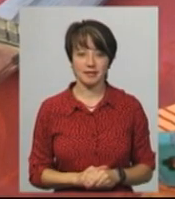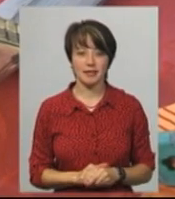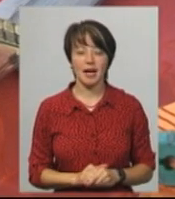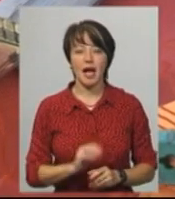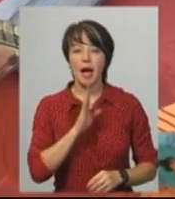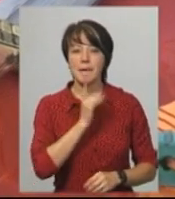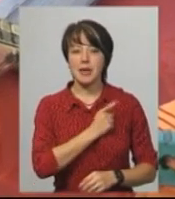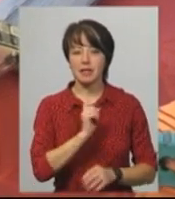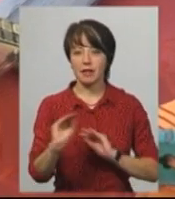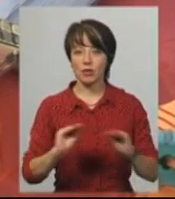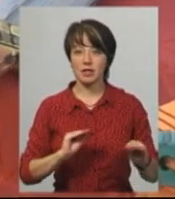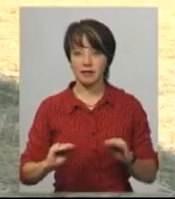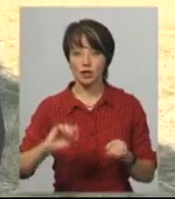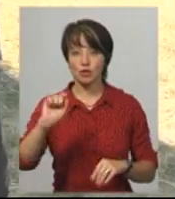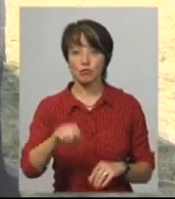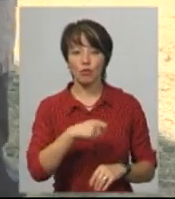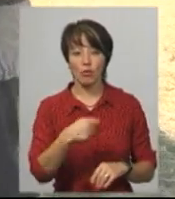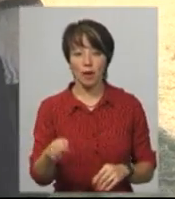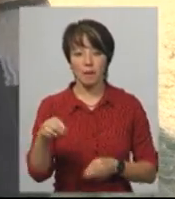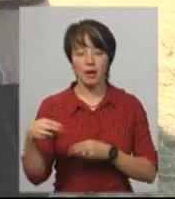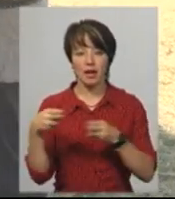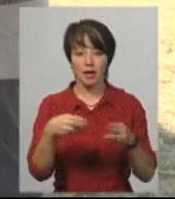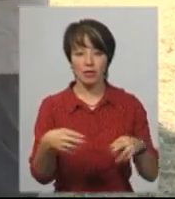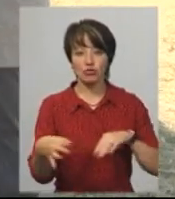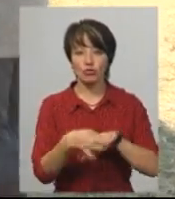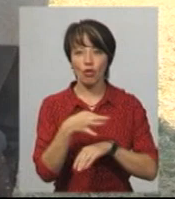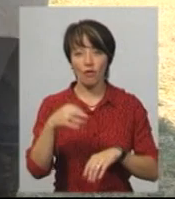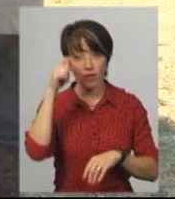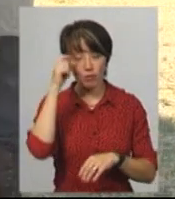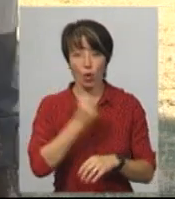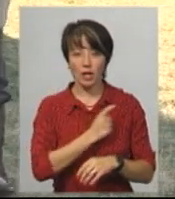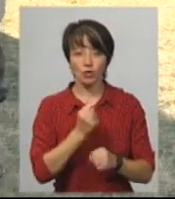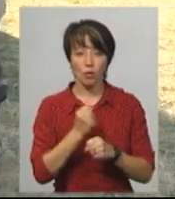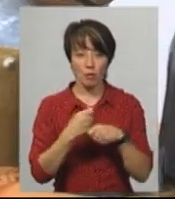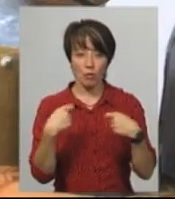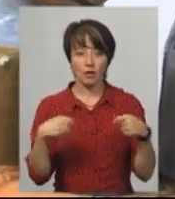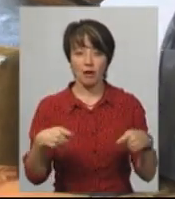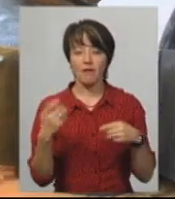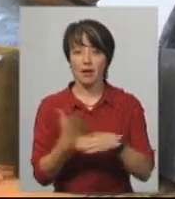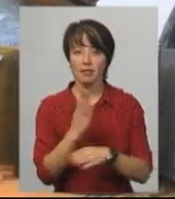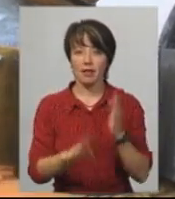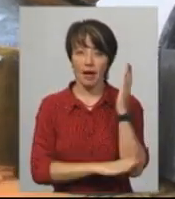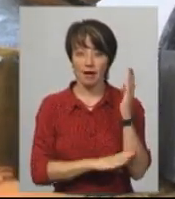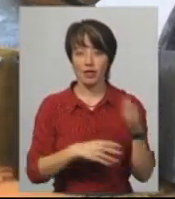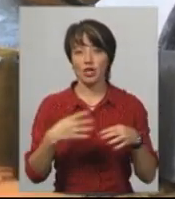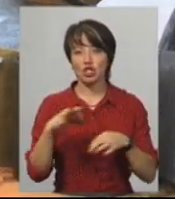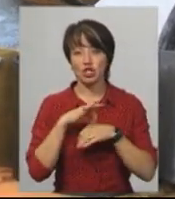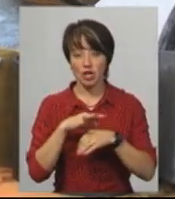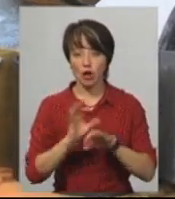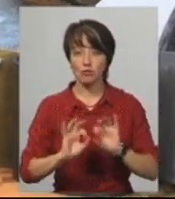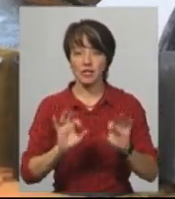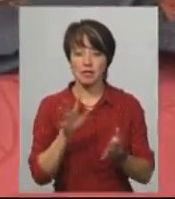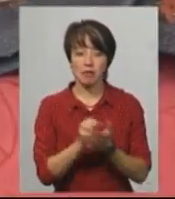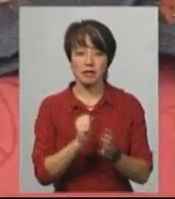Майстриня декоративної зброї для вікінгів Валерія Купер приїхала з чоловіком з Одеси. Вони роблять та продають вироби з дерева та шкіри. Розповідає, займається